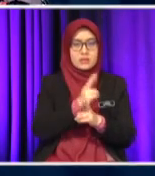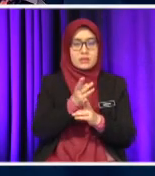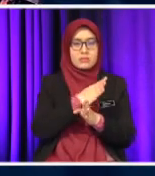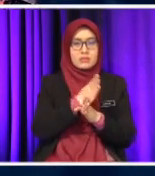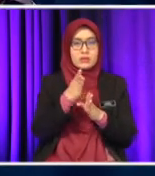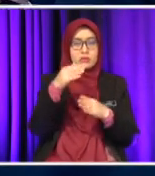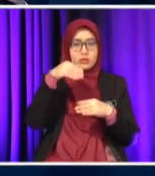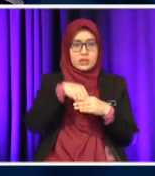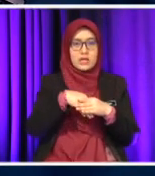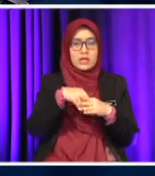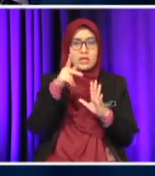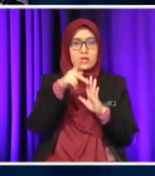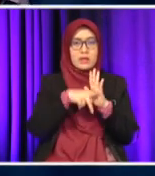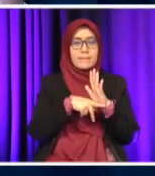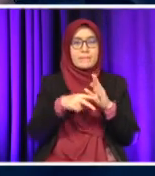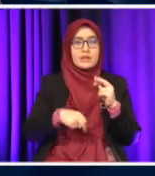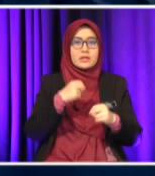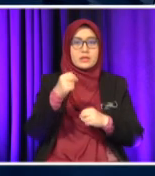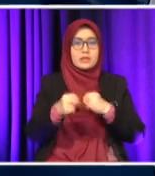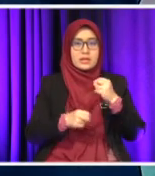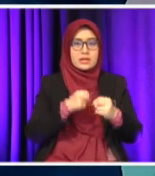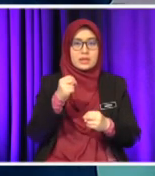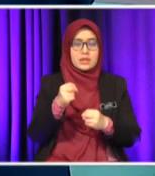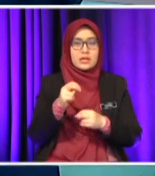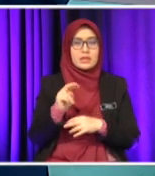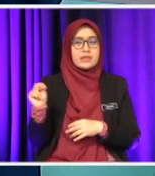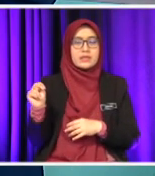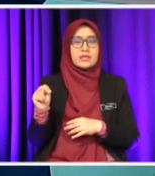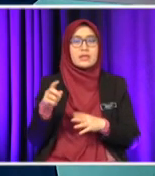sebenarnya itu adalah urusan dalam urusan harian kita